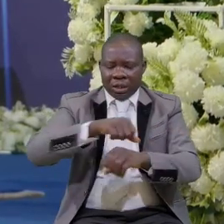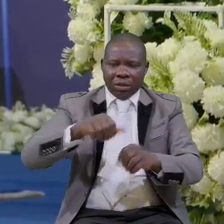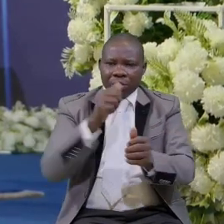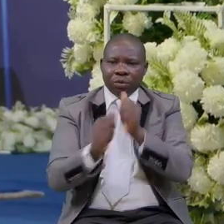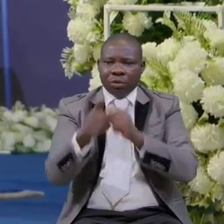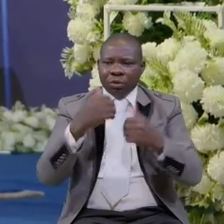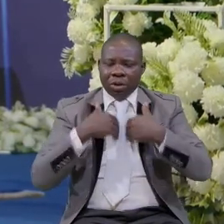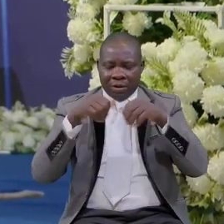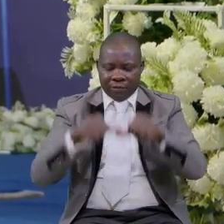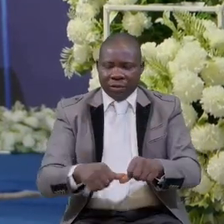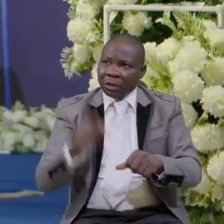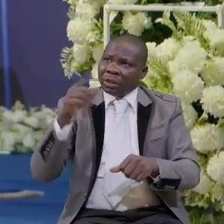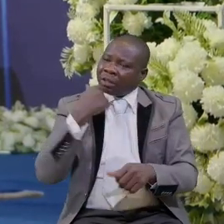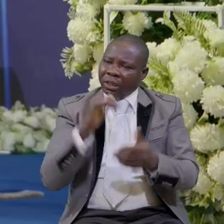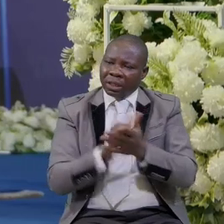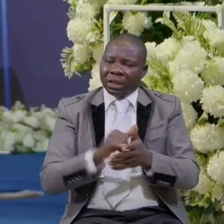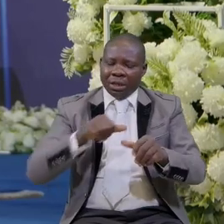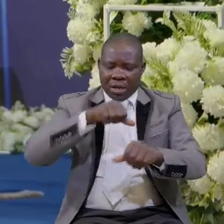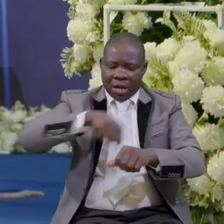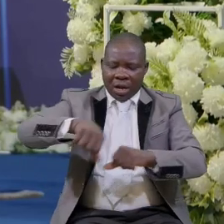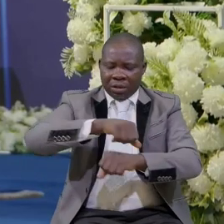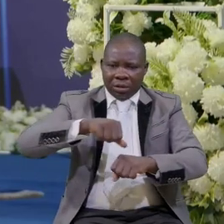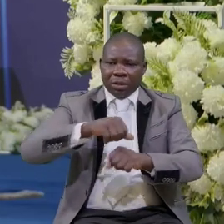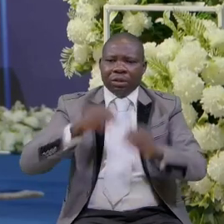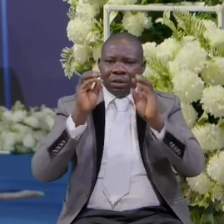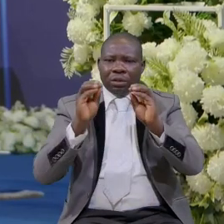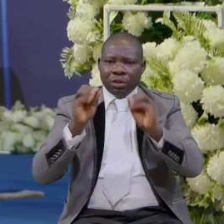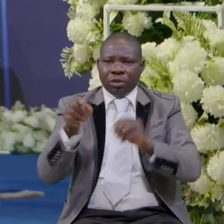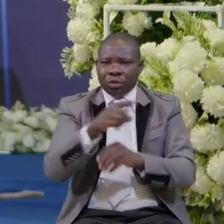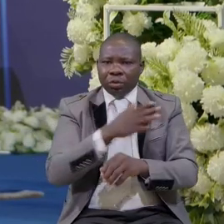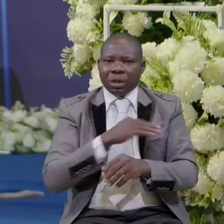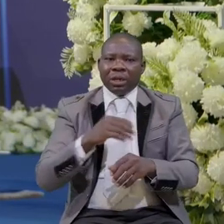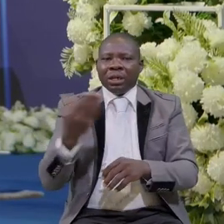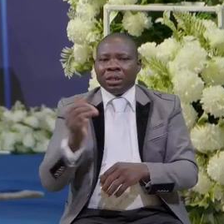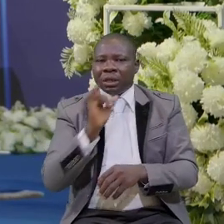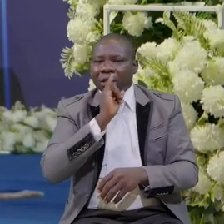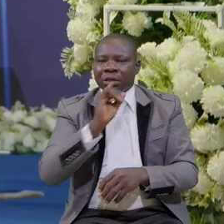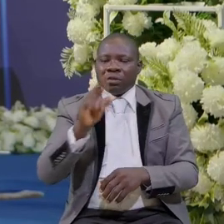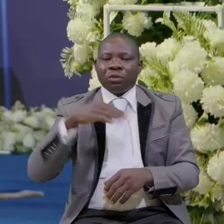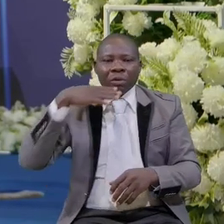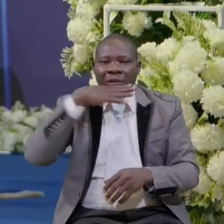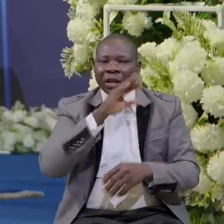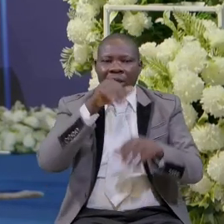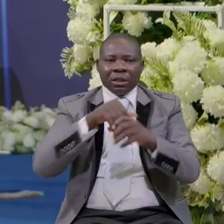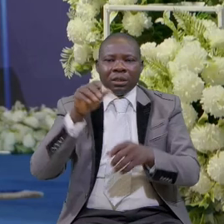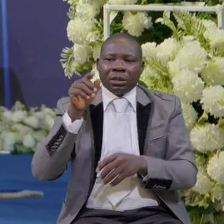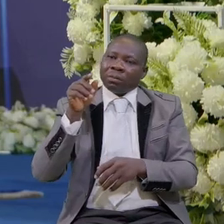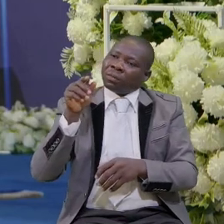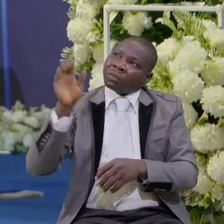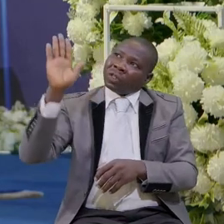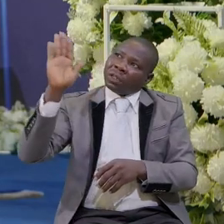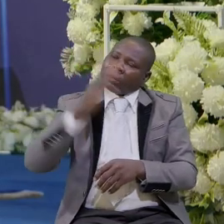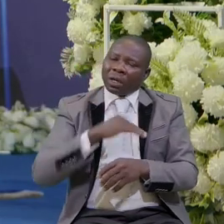avez reçue. Cette onction vous enseigne. Et il n'y a pas de mensonge en lui.